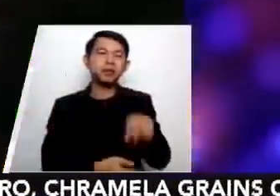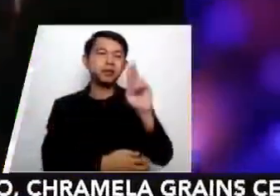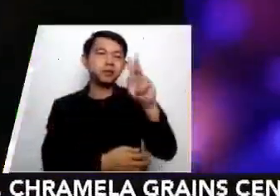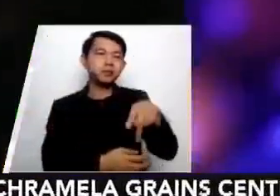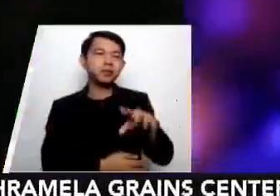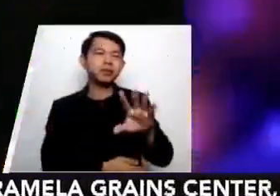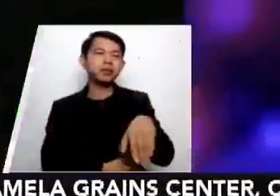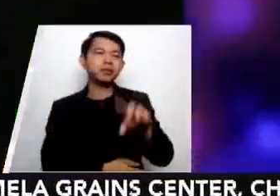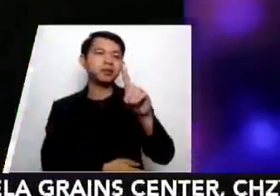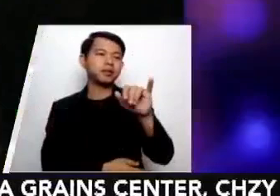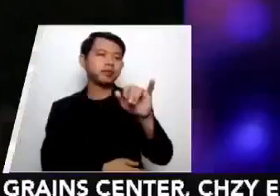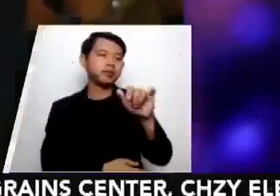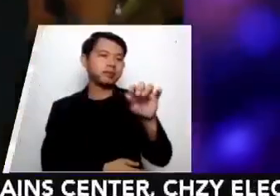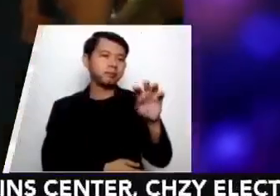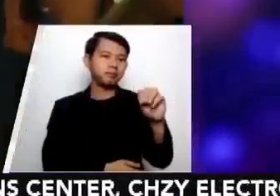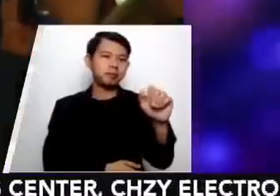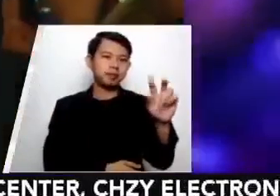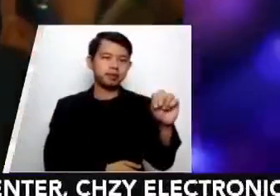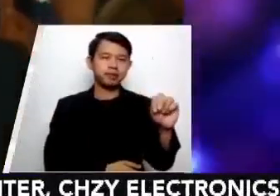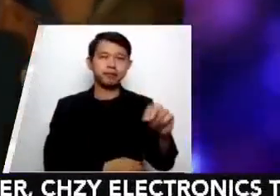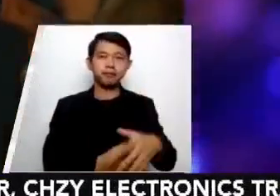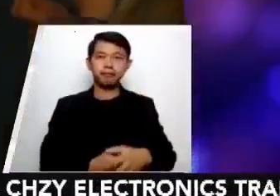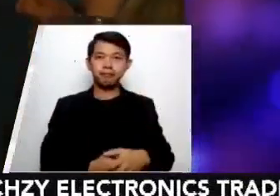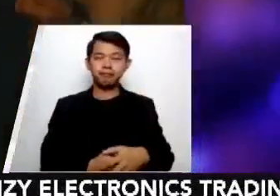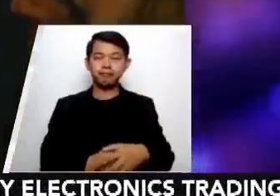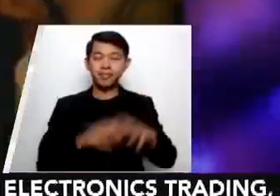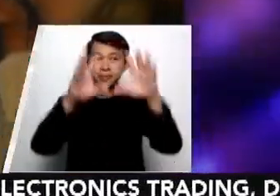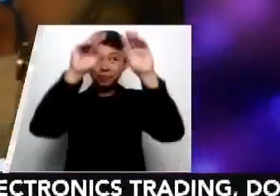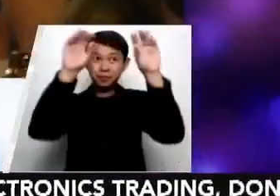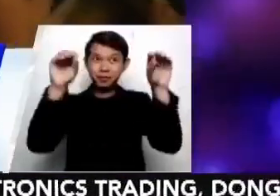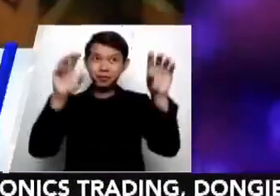Makakulay na parol at dibdibang cheering.